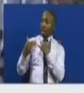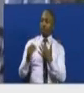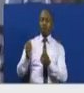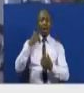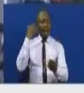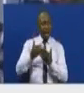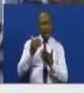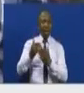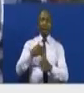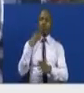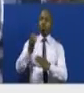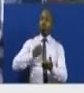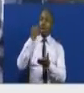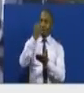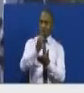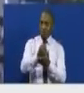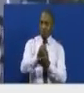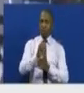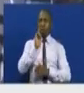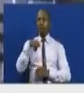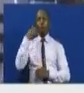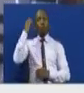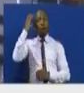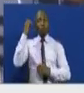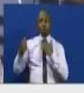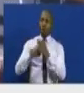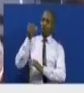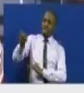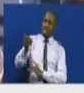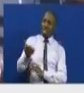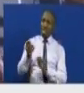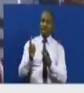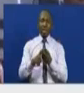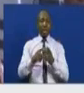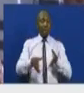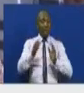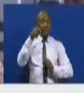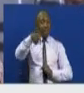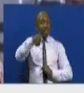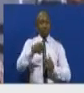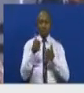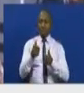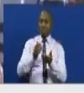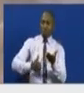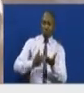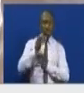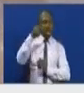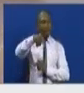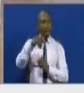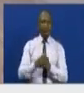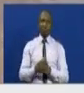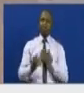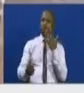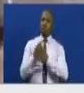kwa haraka. Kwa sababu kuna wagonjwa wanatolewa vijijini, na barabara hizi ndio zinategemewa kuokoa maisha. Kutoka